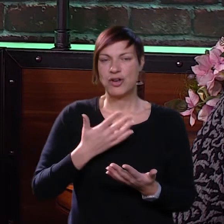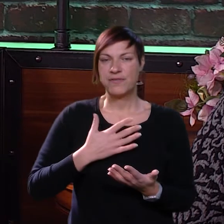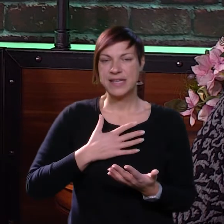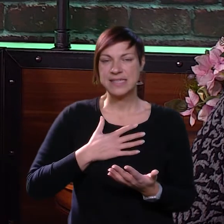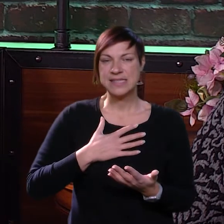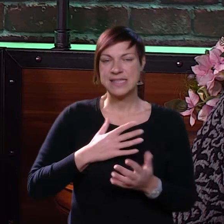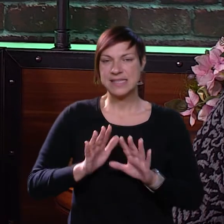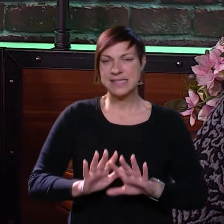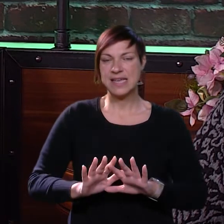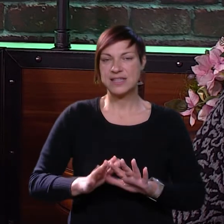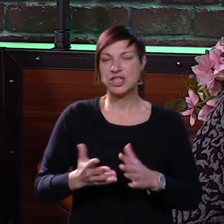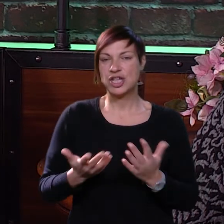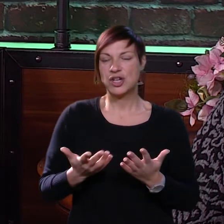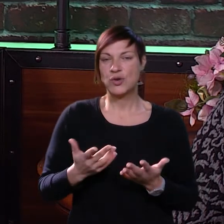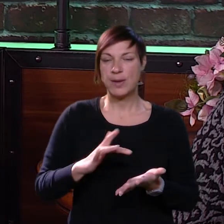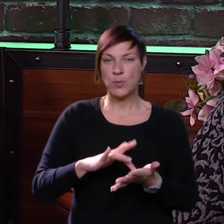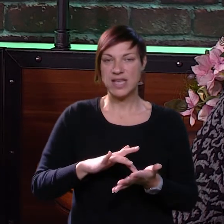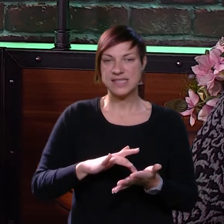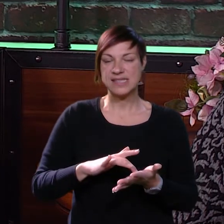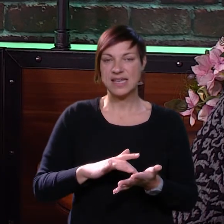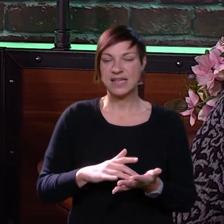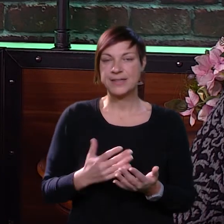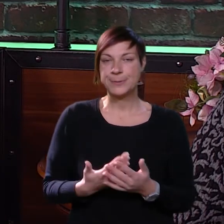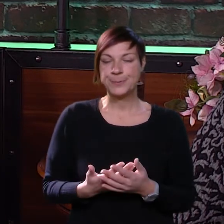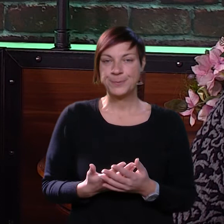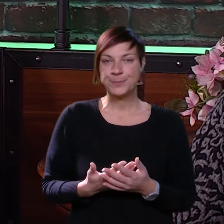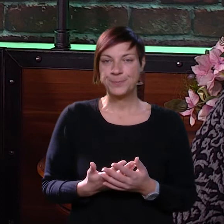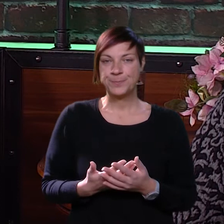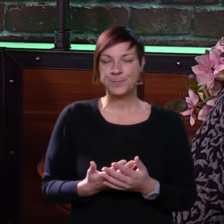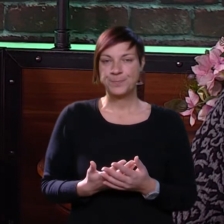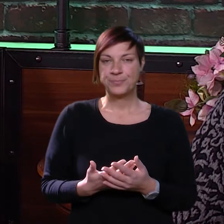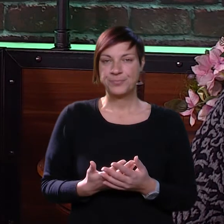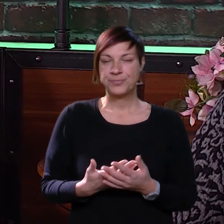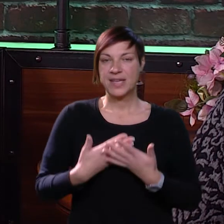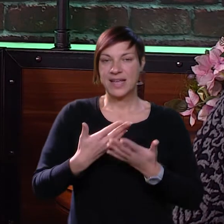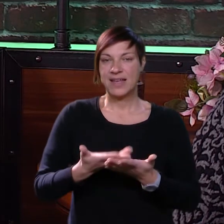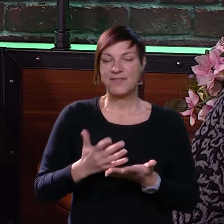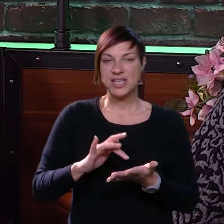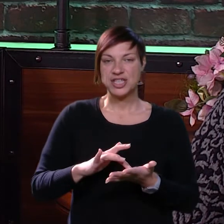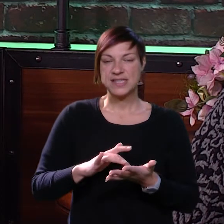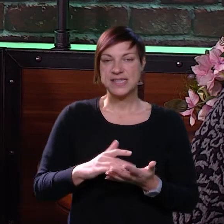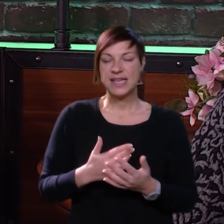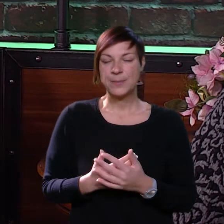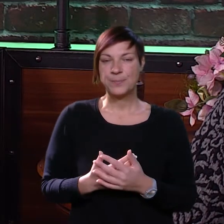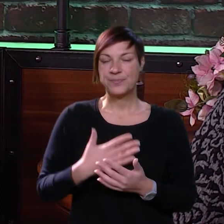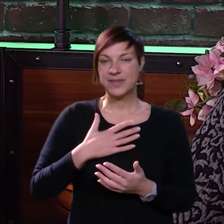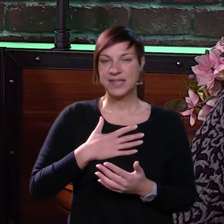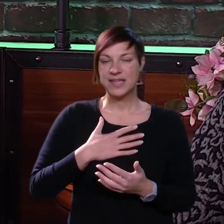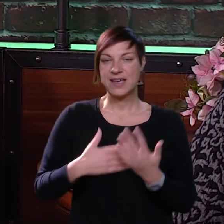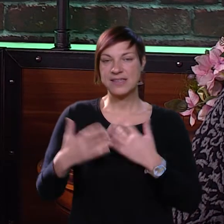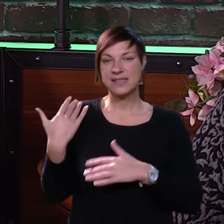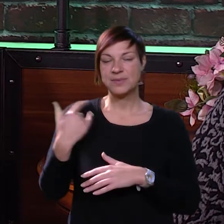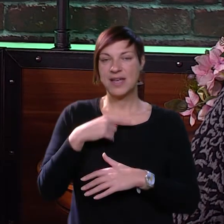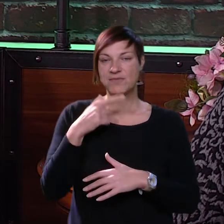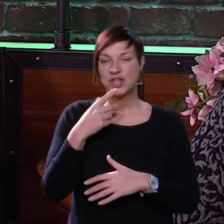čovjek se zadrži na tome koji mu je cilj. A vaš? Pa ja